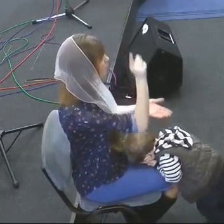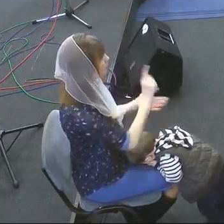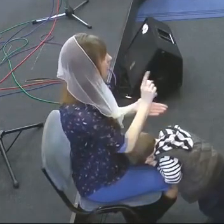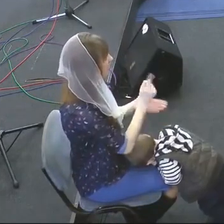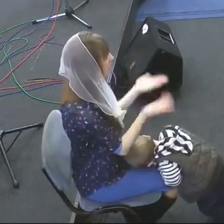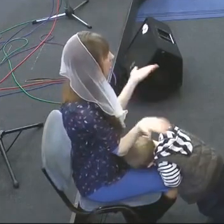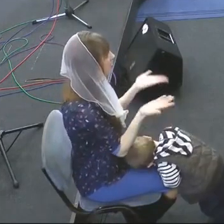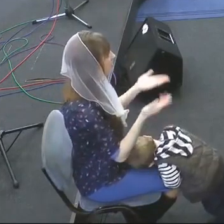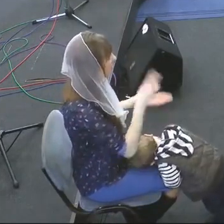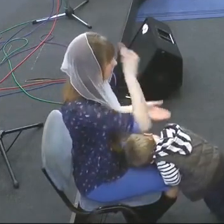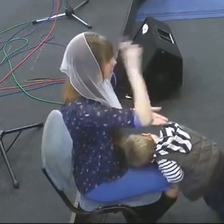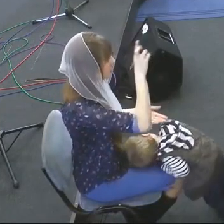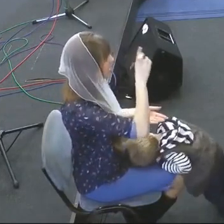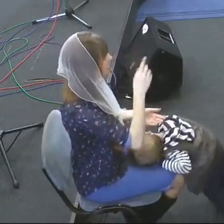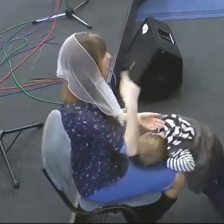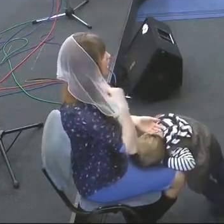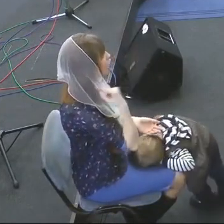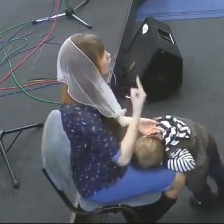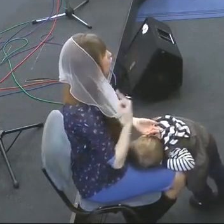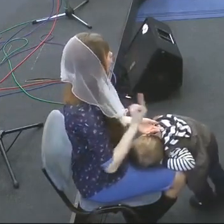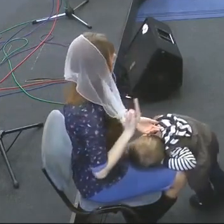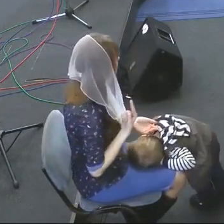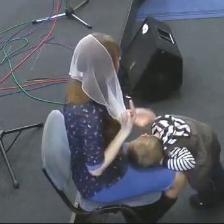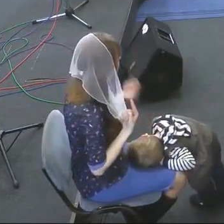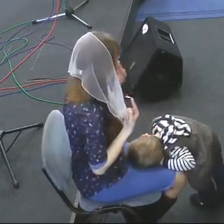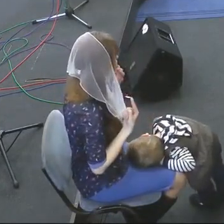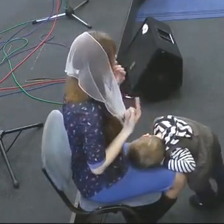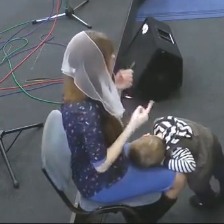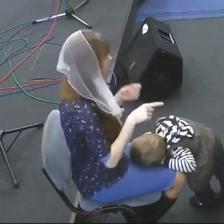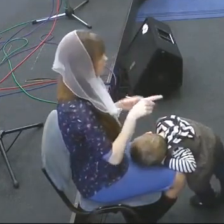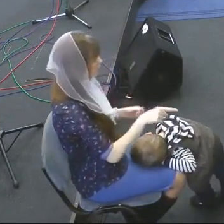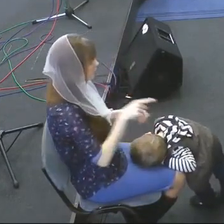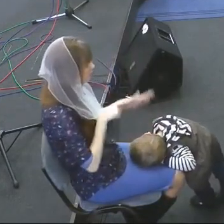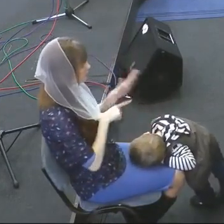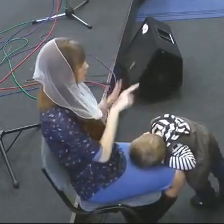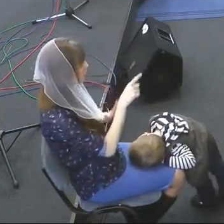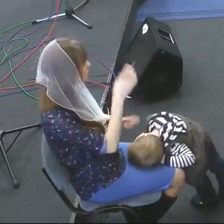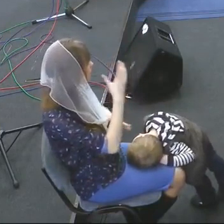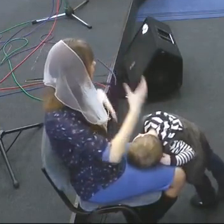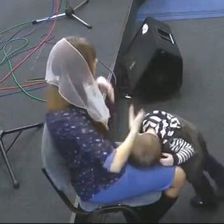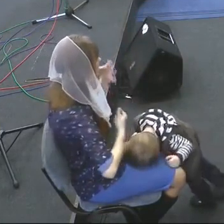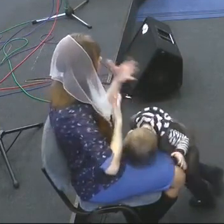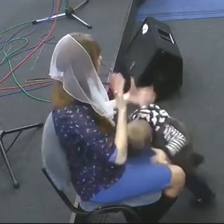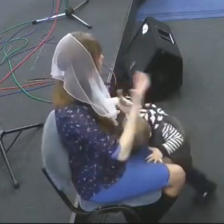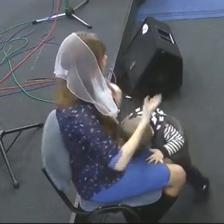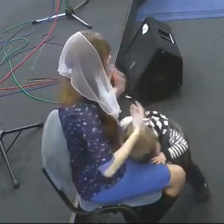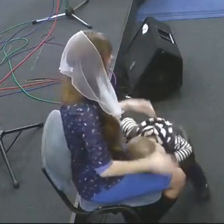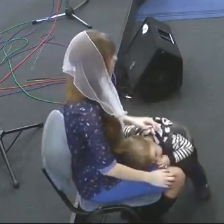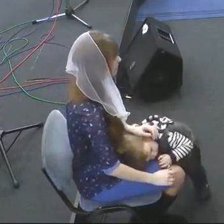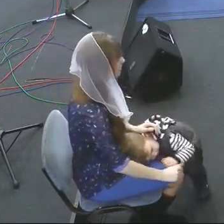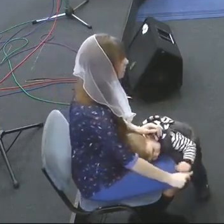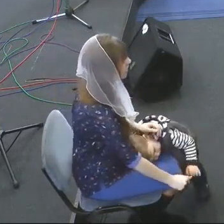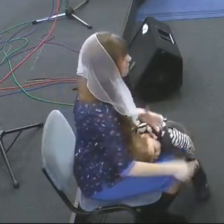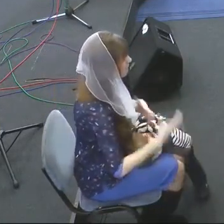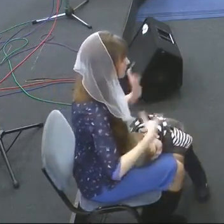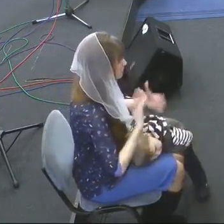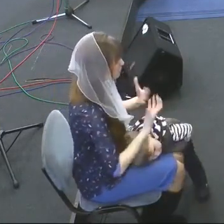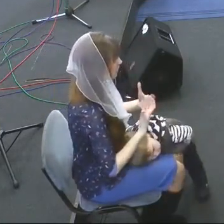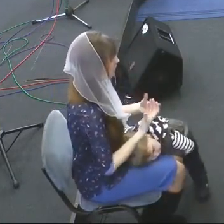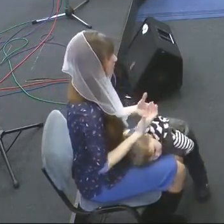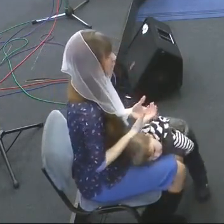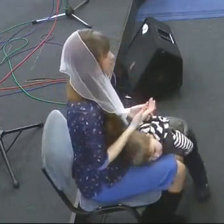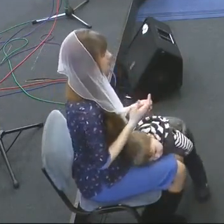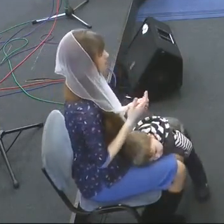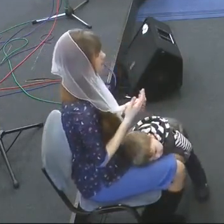Здається, такого Ірод Великий звали його. Здається, такий, знаєте, цілеспрямований,